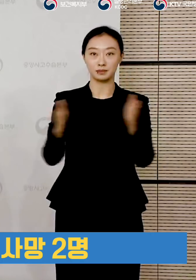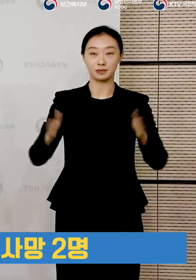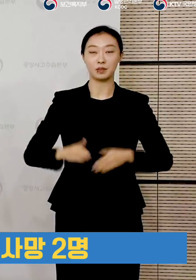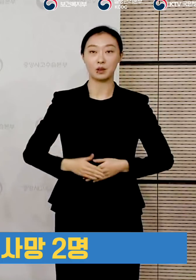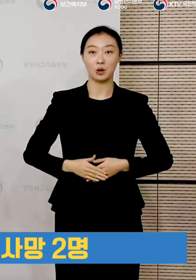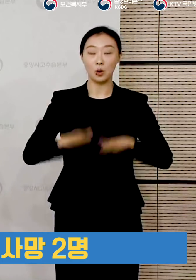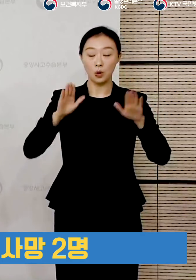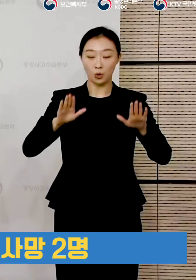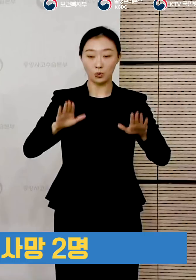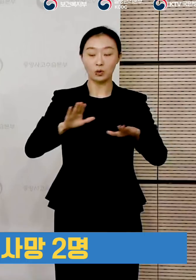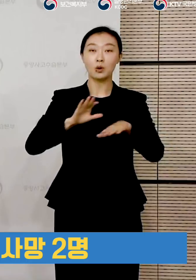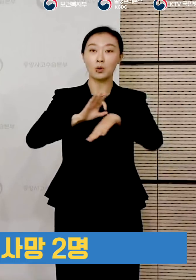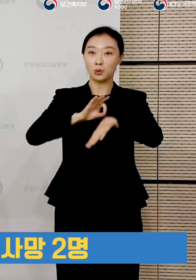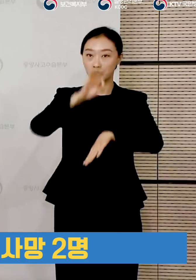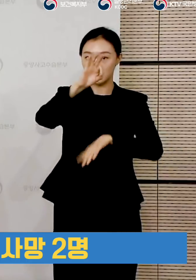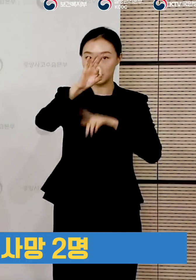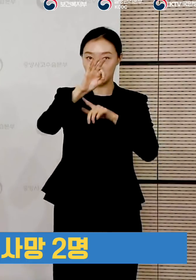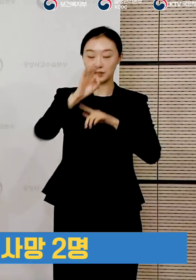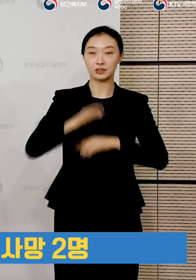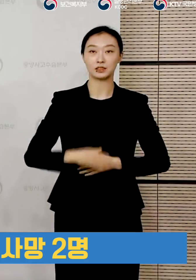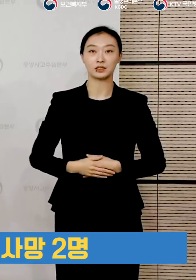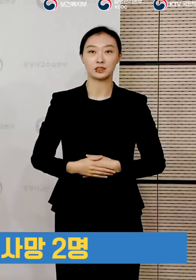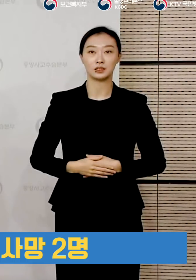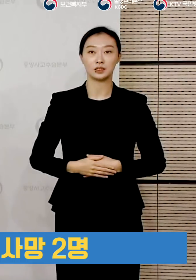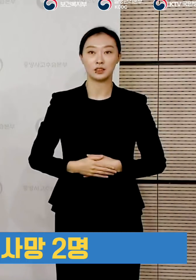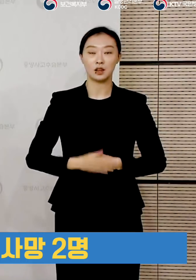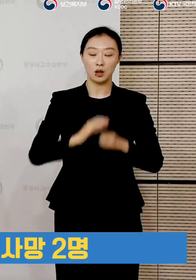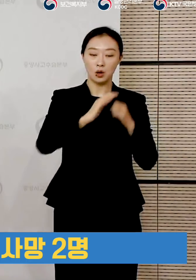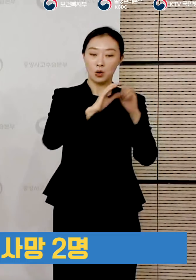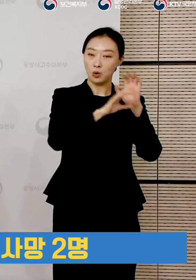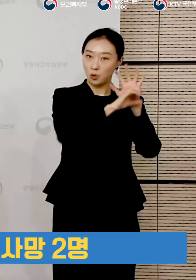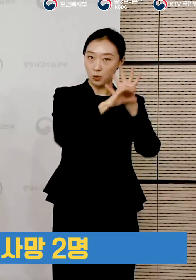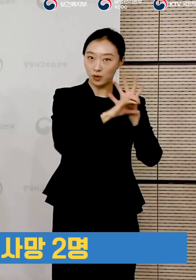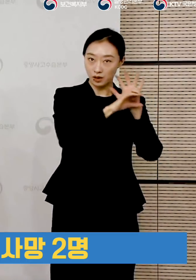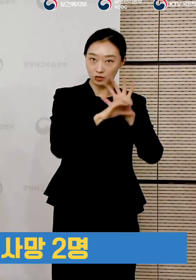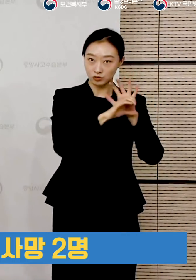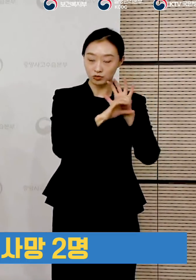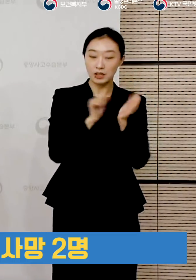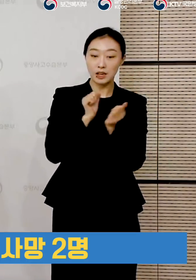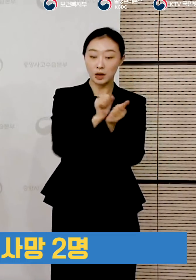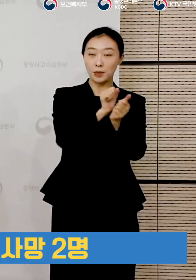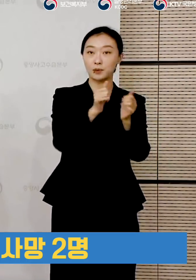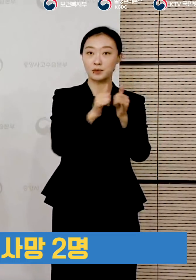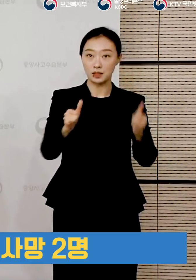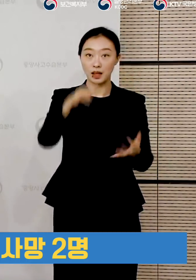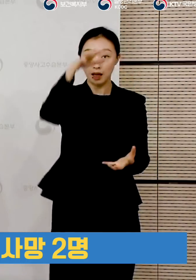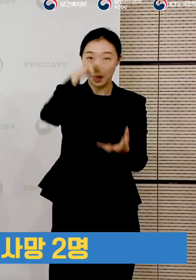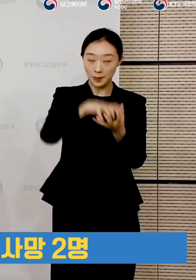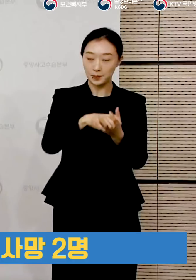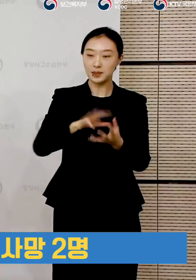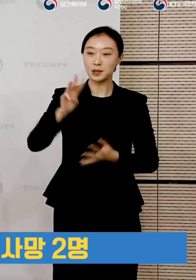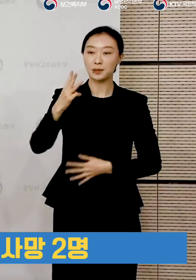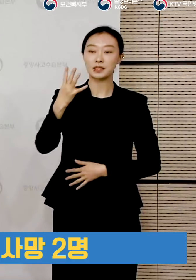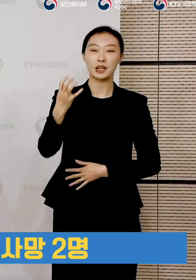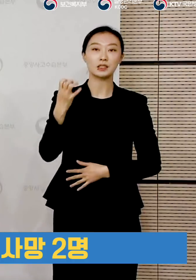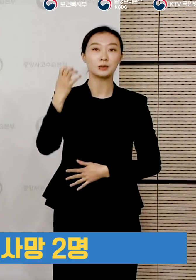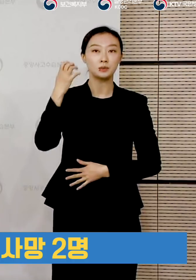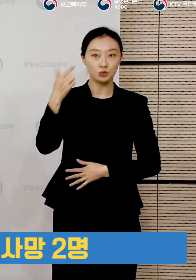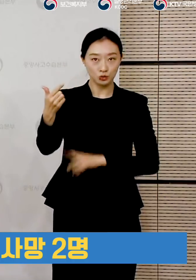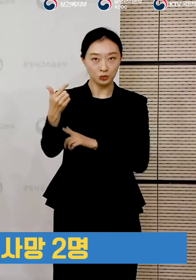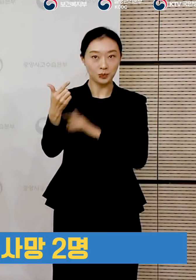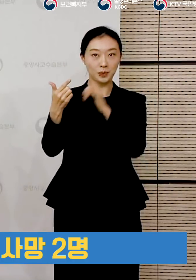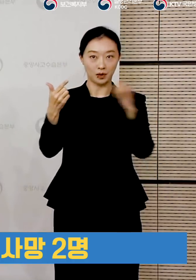오늘 오전 10시를 기준으로 코로나19 감염자는 346명으로 늘었고